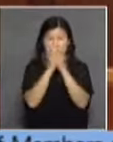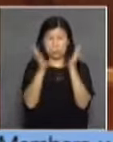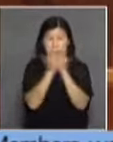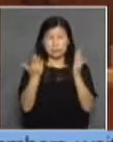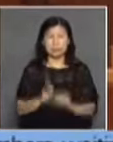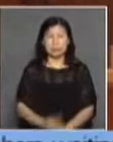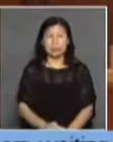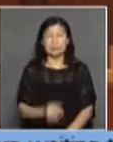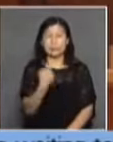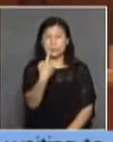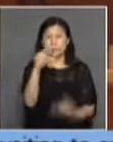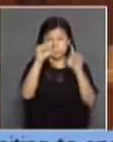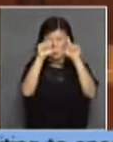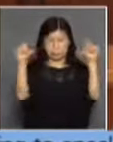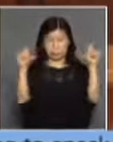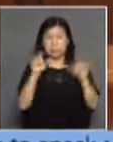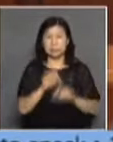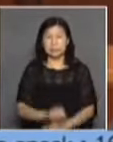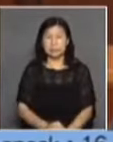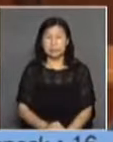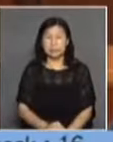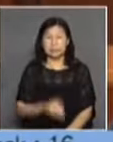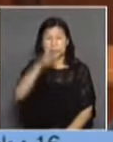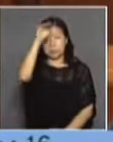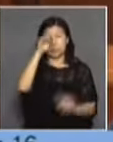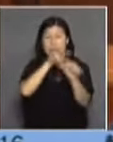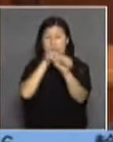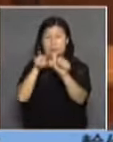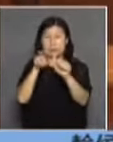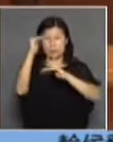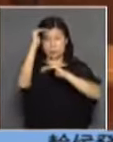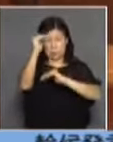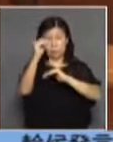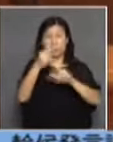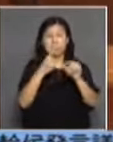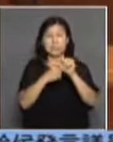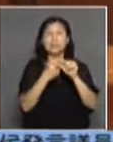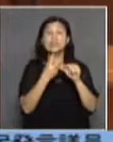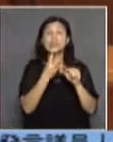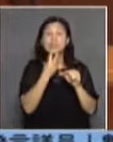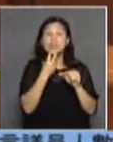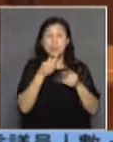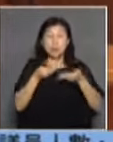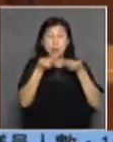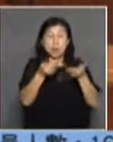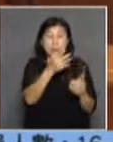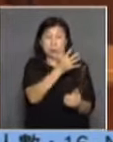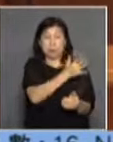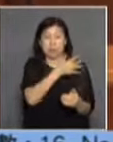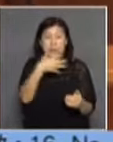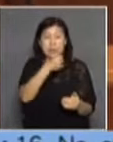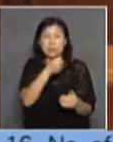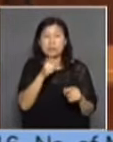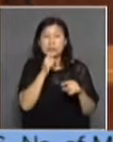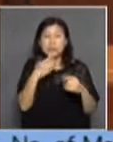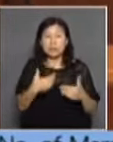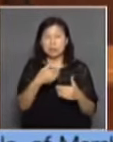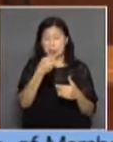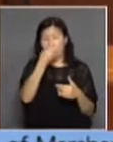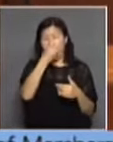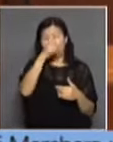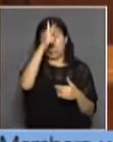一句說話就係話。高度自治權的限度呢在於中央授予多少權力，香港特別行政區就享有多少